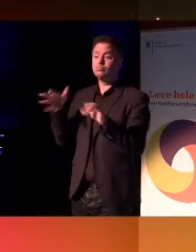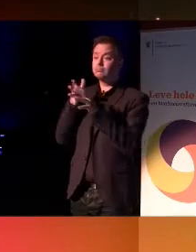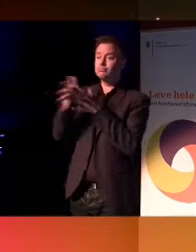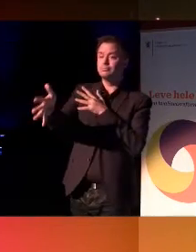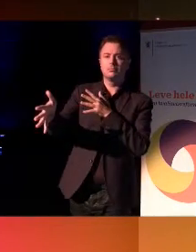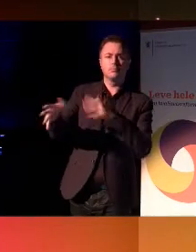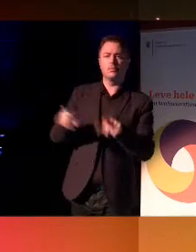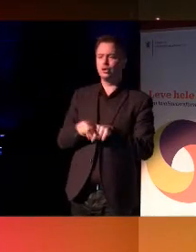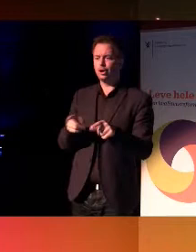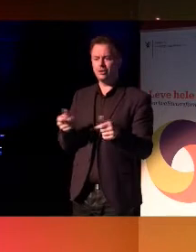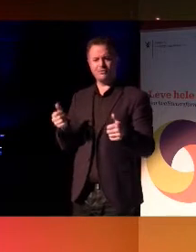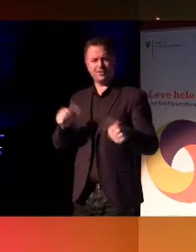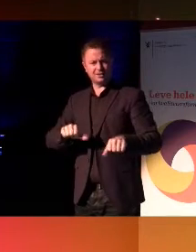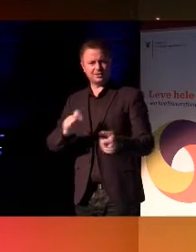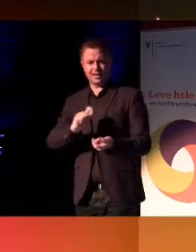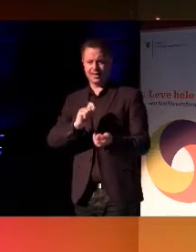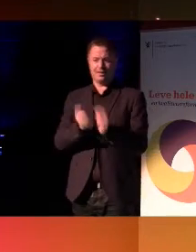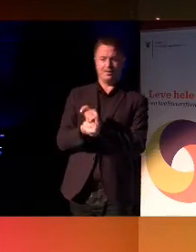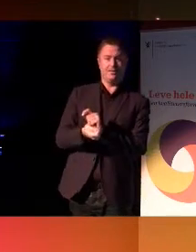er